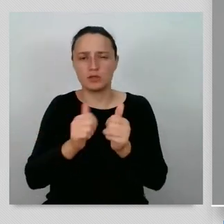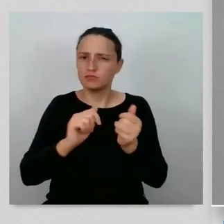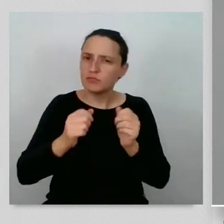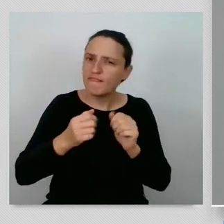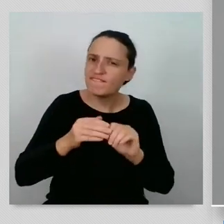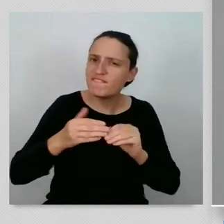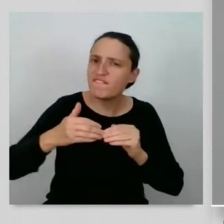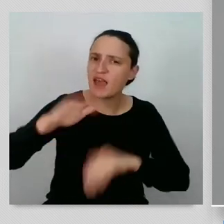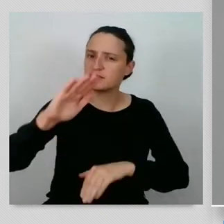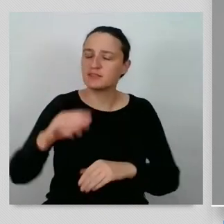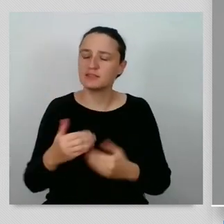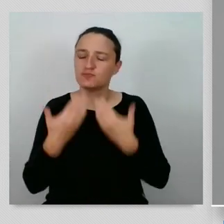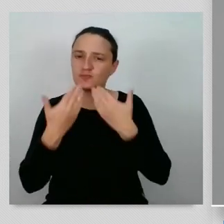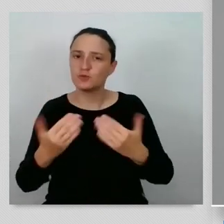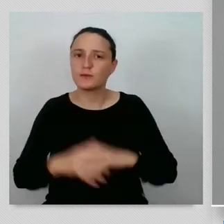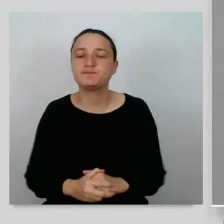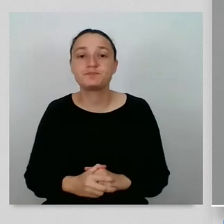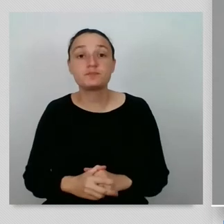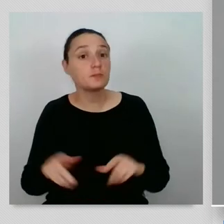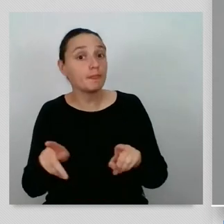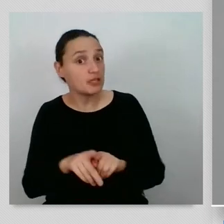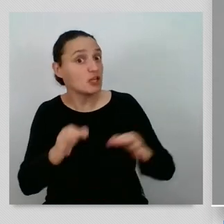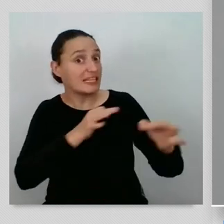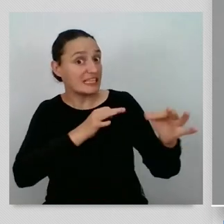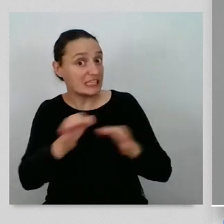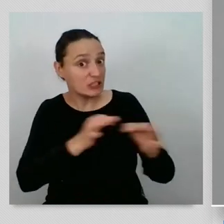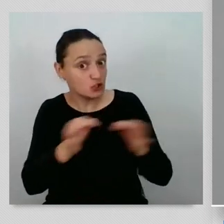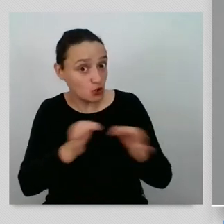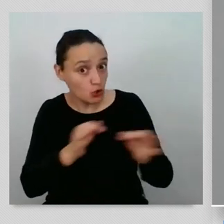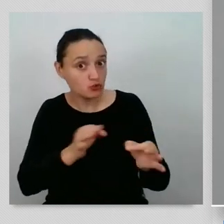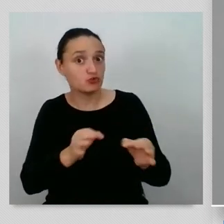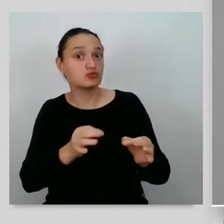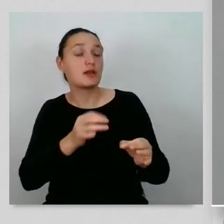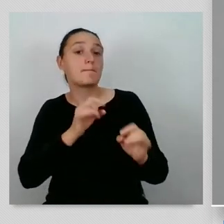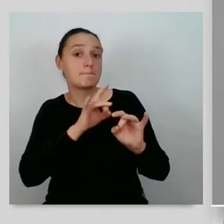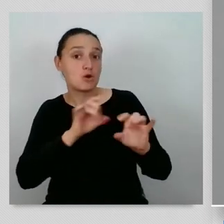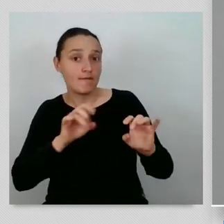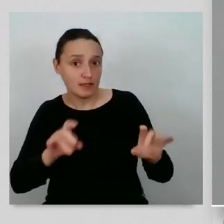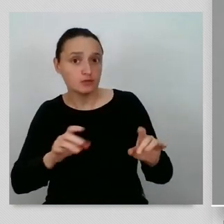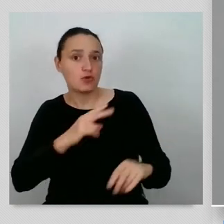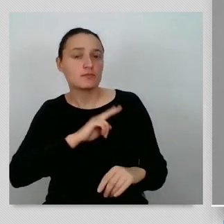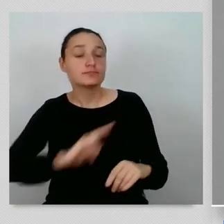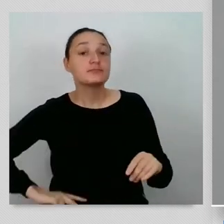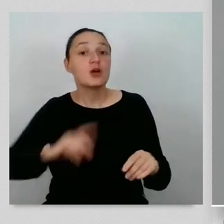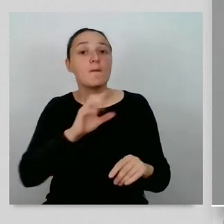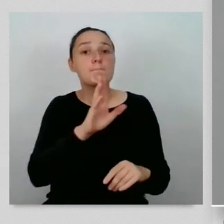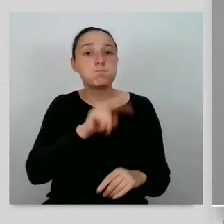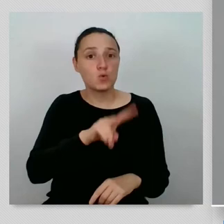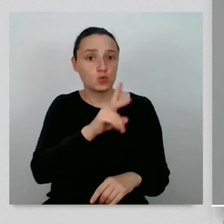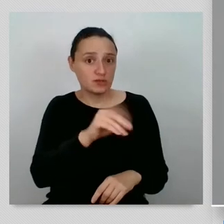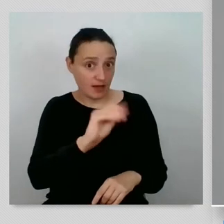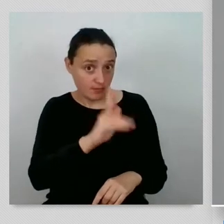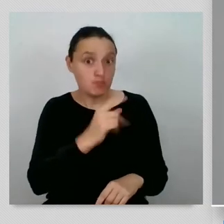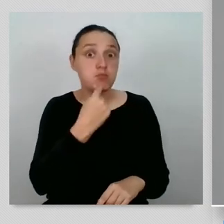tym takim otwierającym wystąpieniu, też dziękując za te historyczne przywołania pana profesora Jerzego Buzka, wspominając